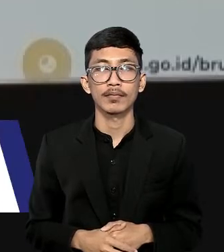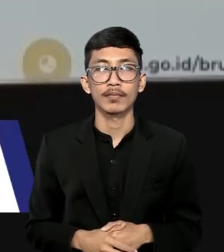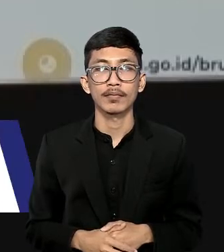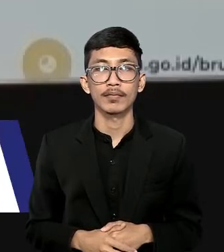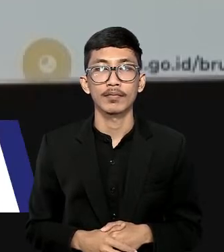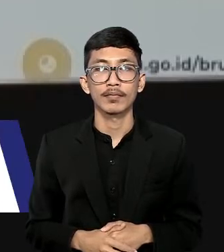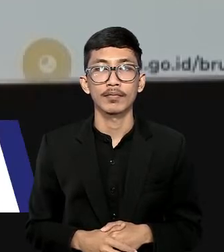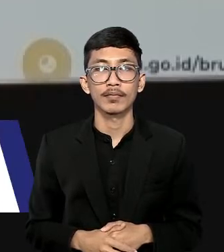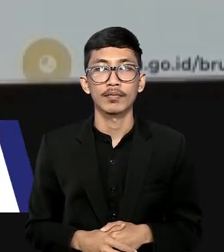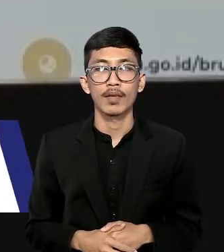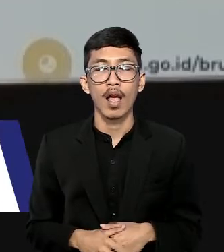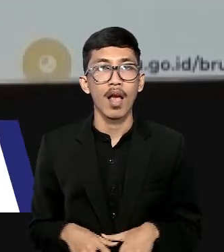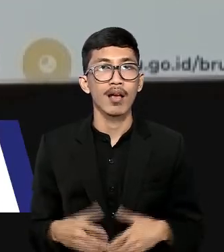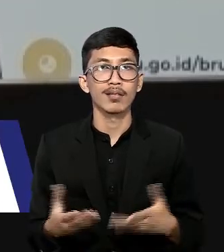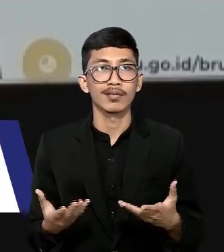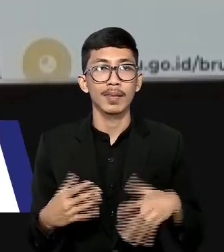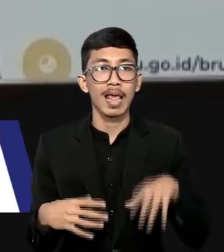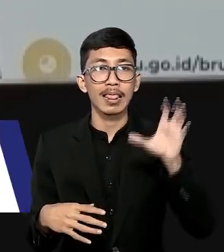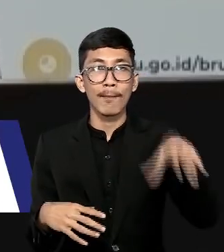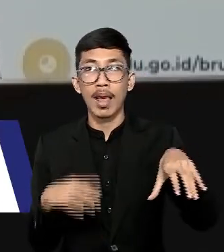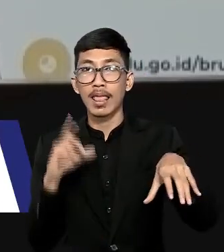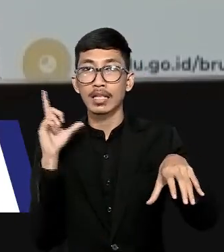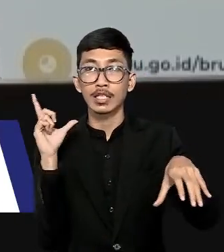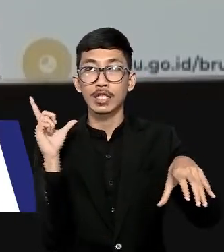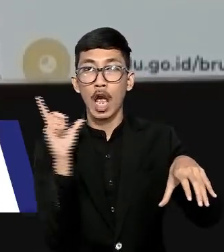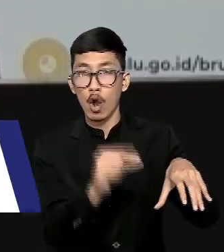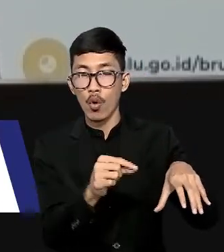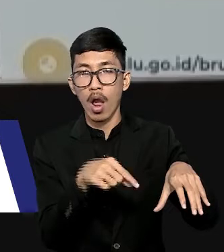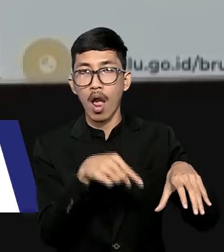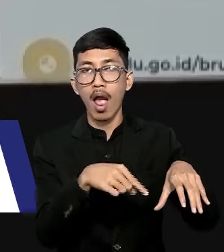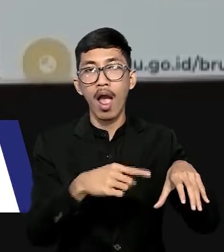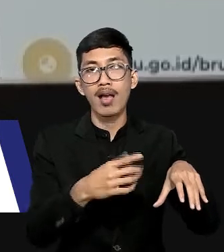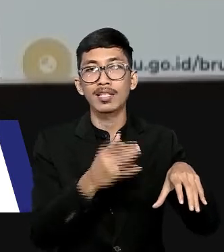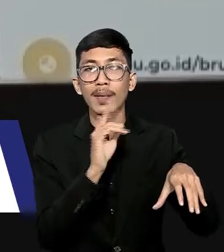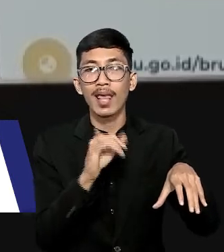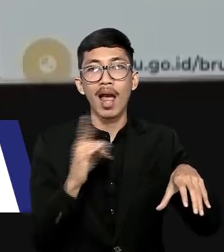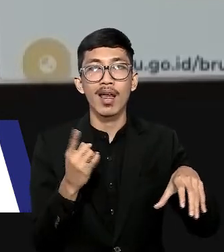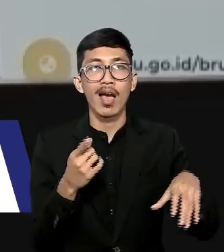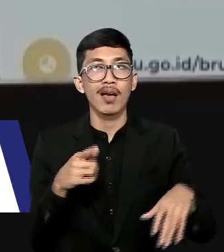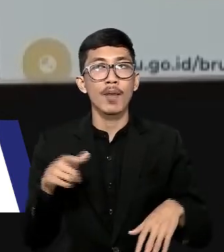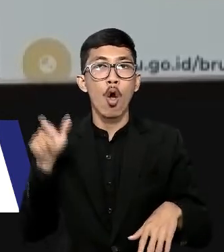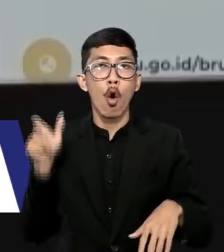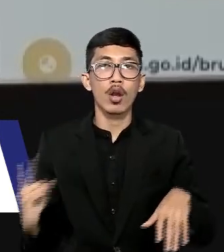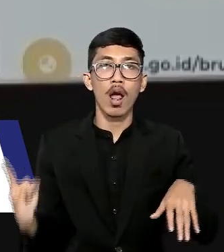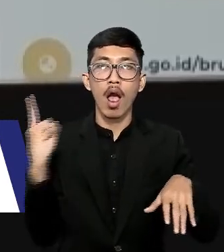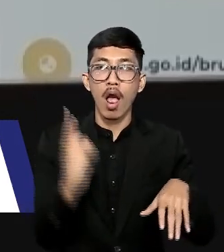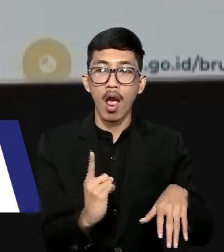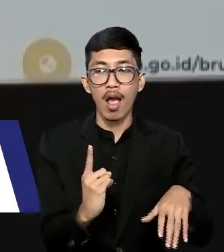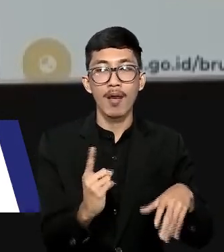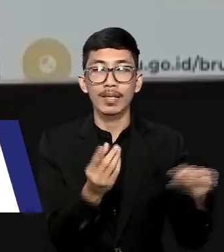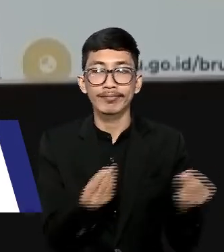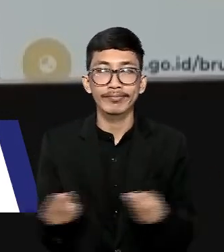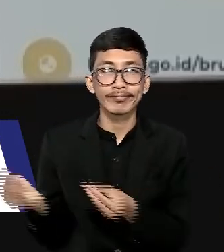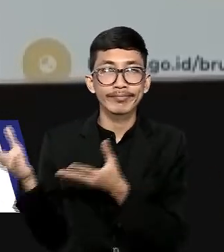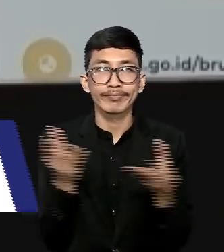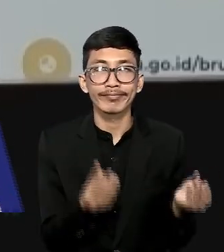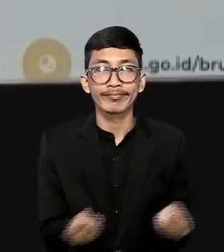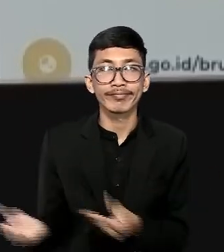nah jembatan buat kita menangani para WNI jadi kita perhatian sangat penuh sekali Ramos untuk membantu